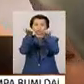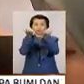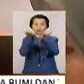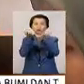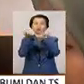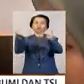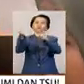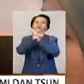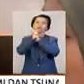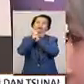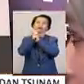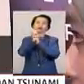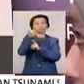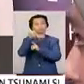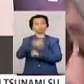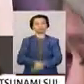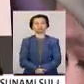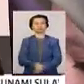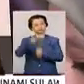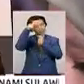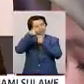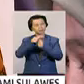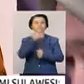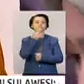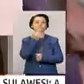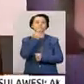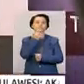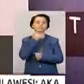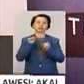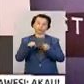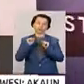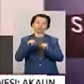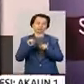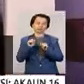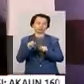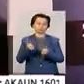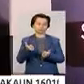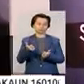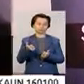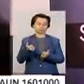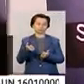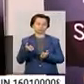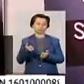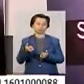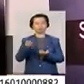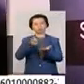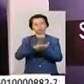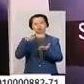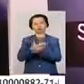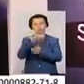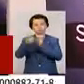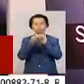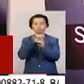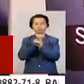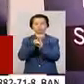lakukan tercapai. Kenangan manis itu yang ini boleh gold media dan perbaiki rekod baru dunia